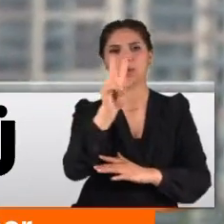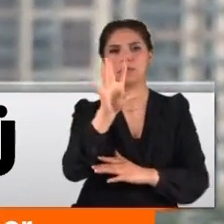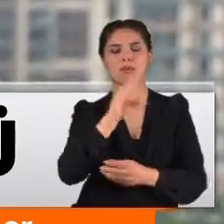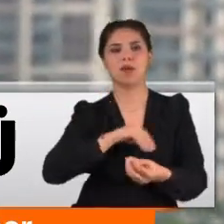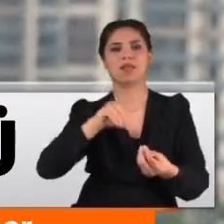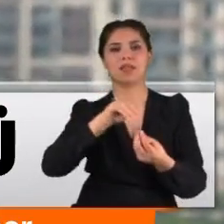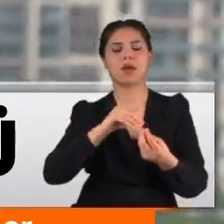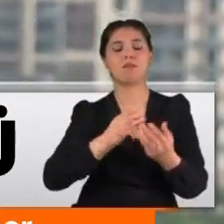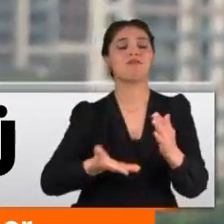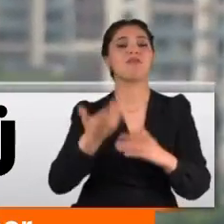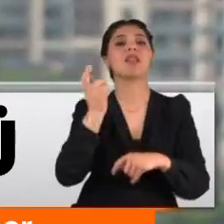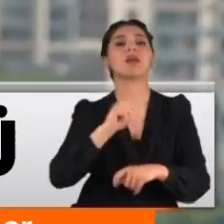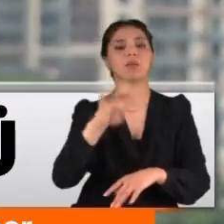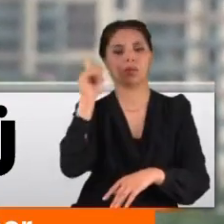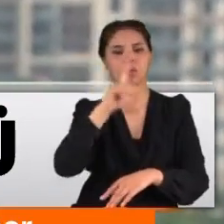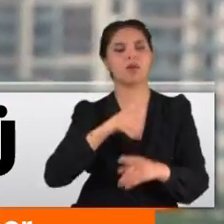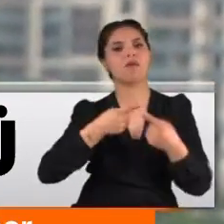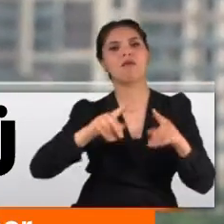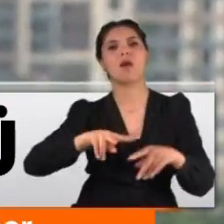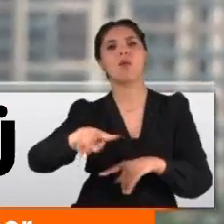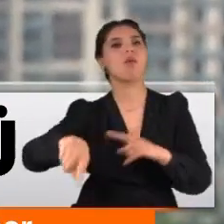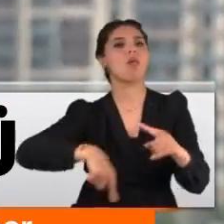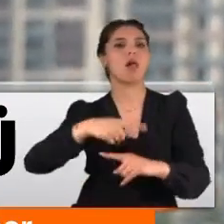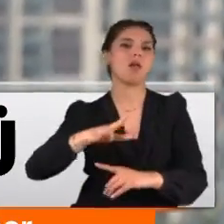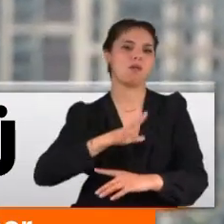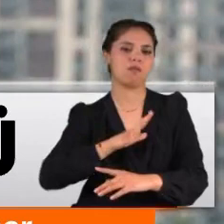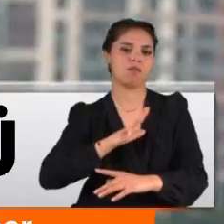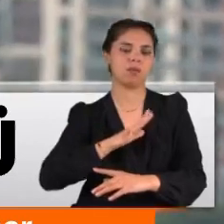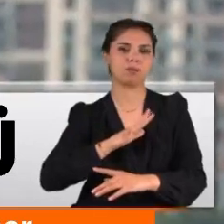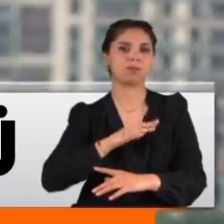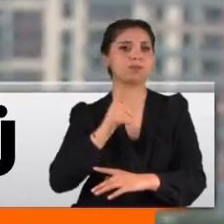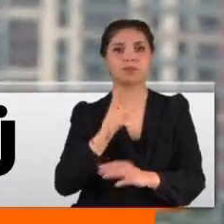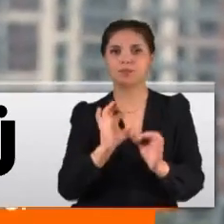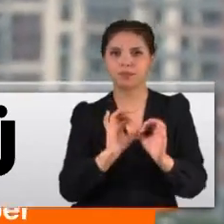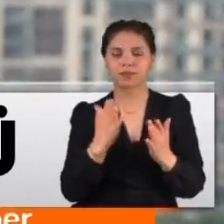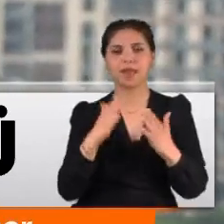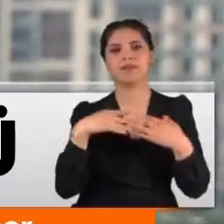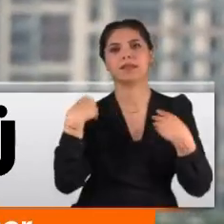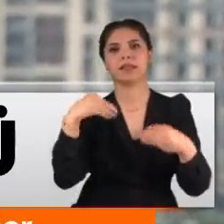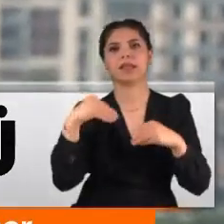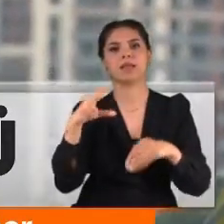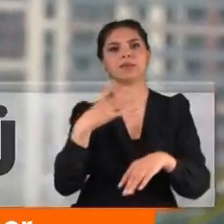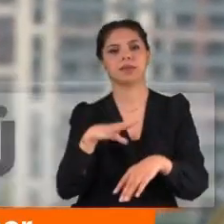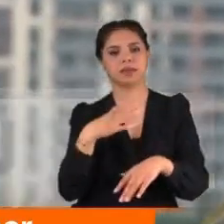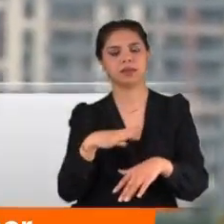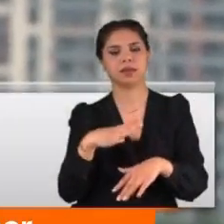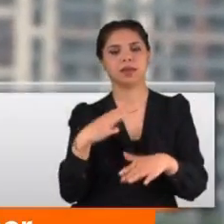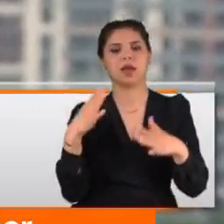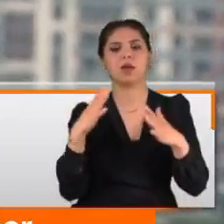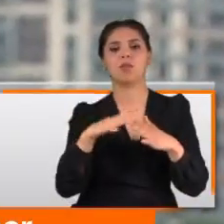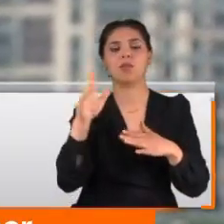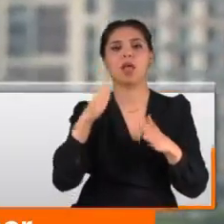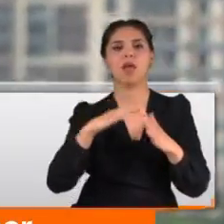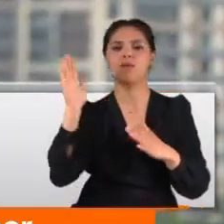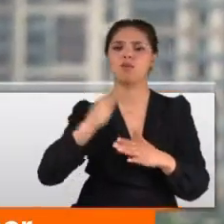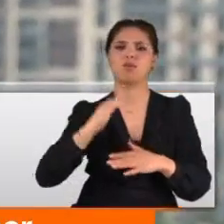fazla zam yapamadığı için farklı yollara başvurmaya başladı. O yolsa evini satışa çıkarmak ve evini